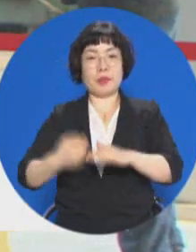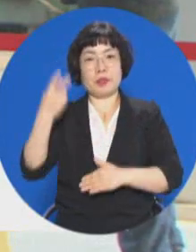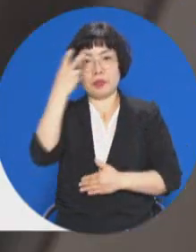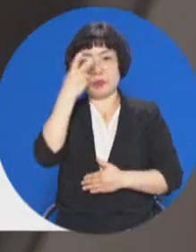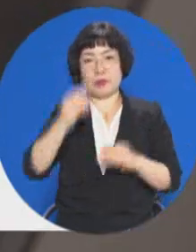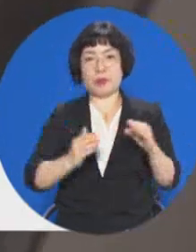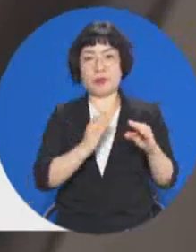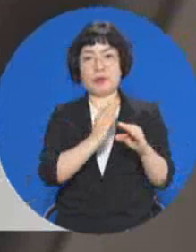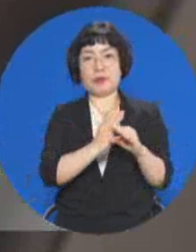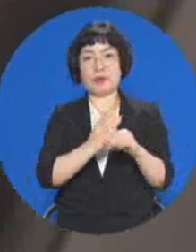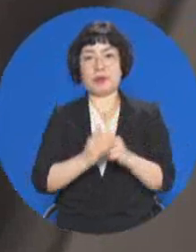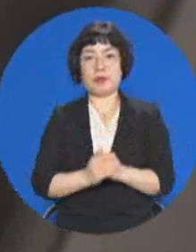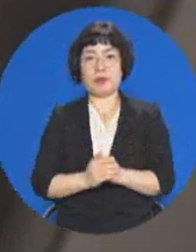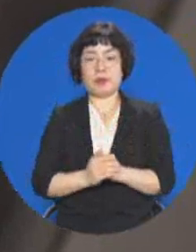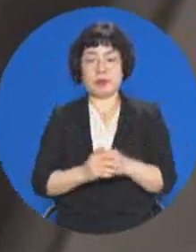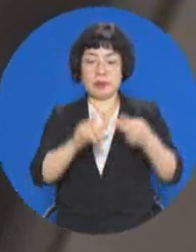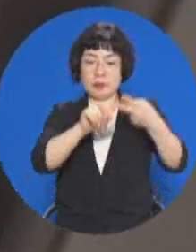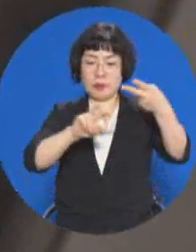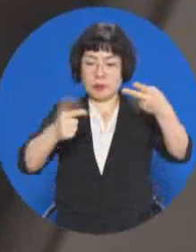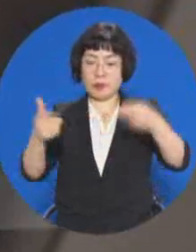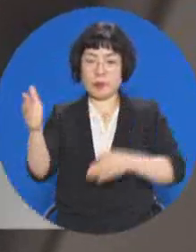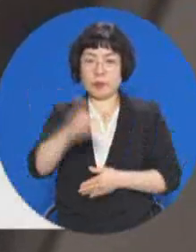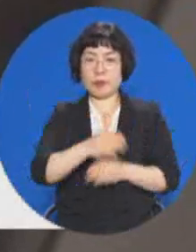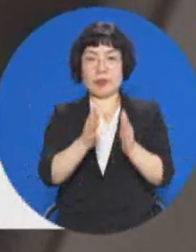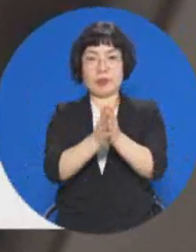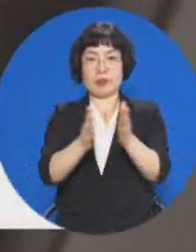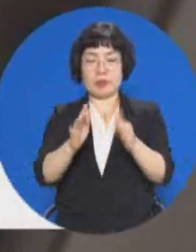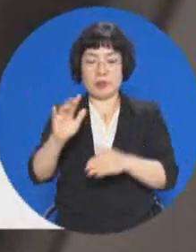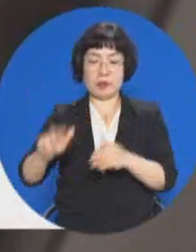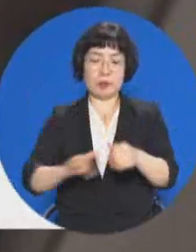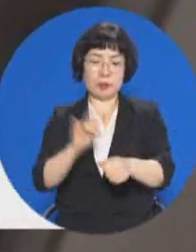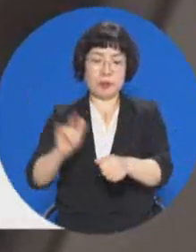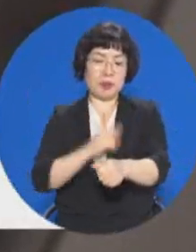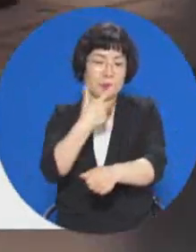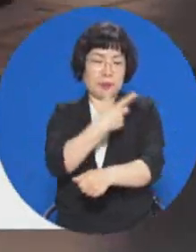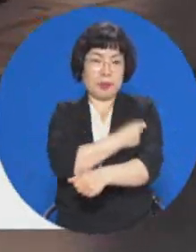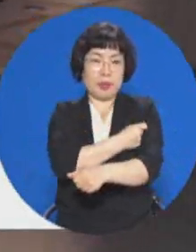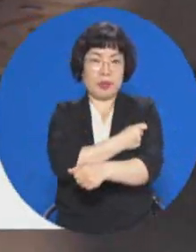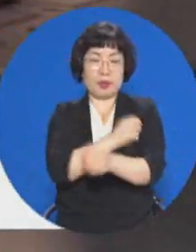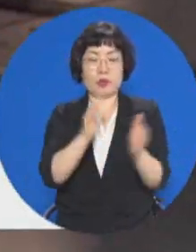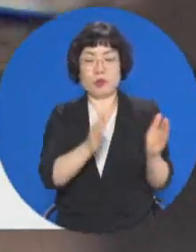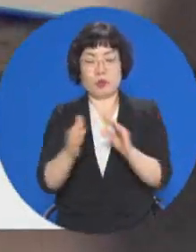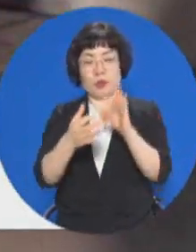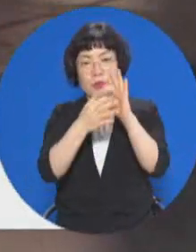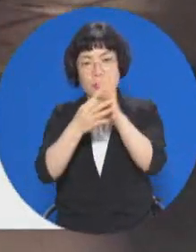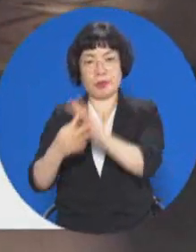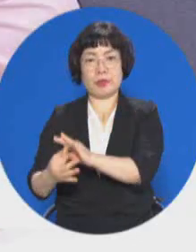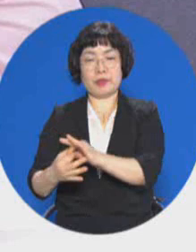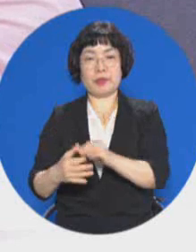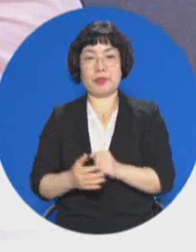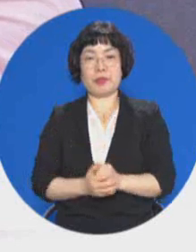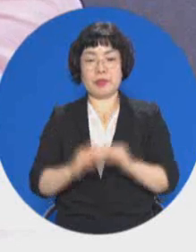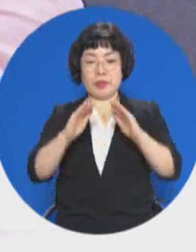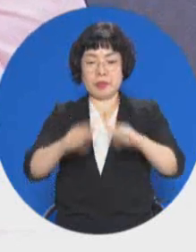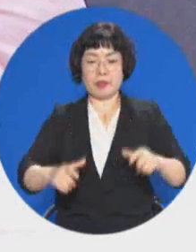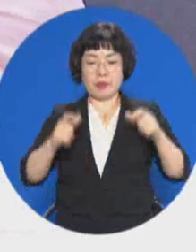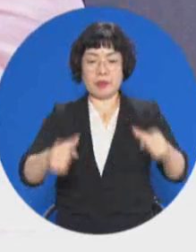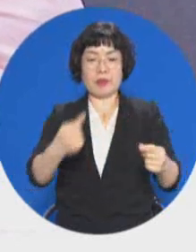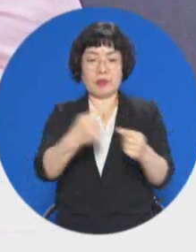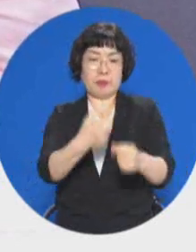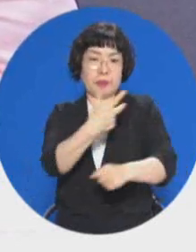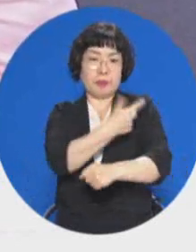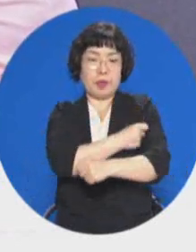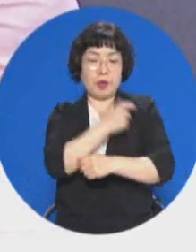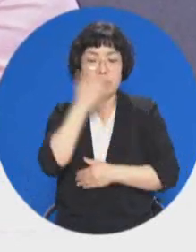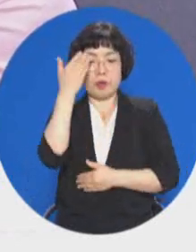있고요. 오는 26일부터 시작되는 코로나19 백신 접종 준비도 계속되고 있습니다. 전남 첫